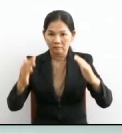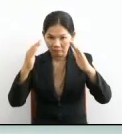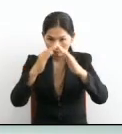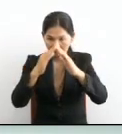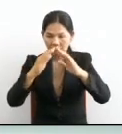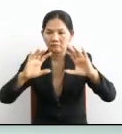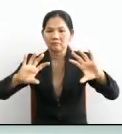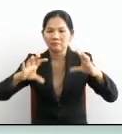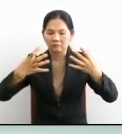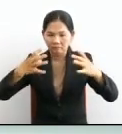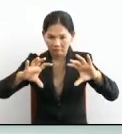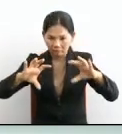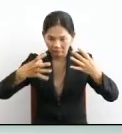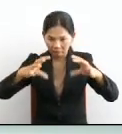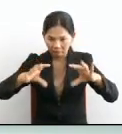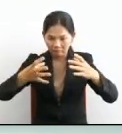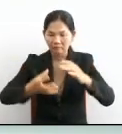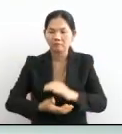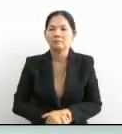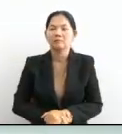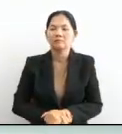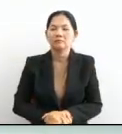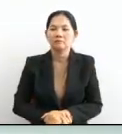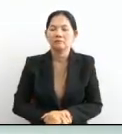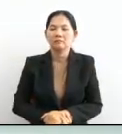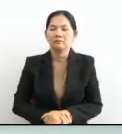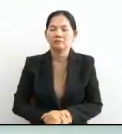không rộn chá